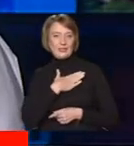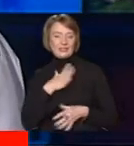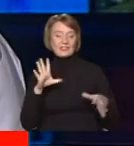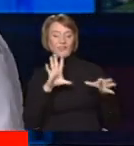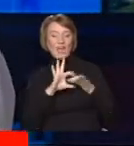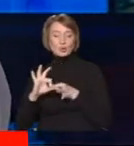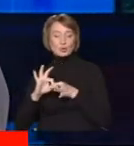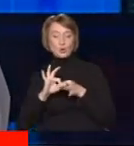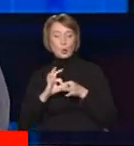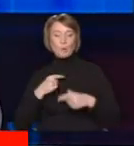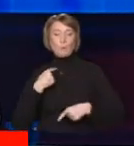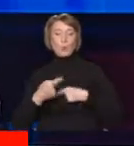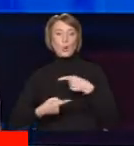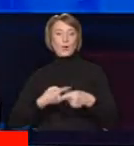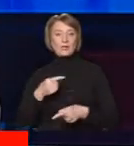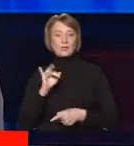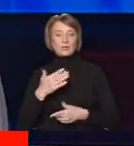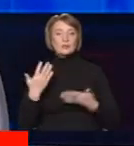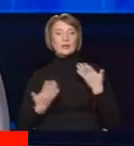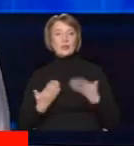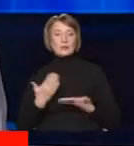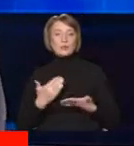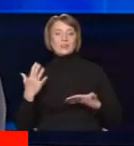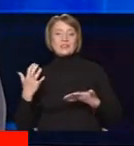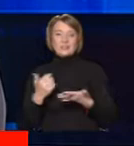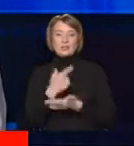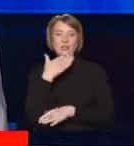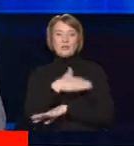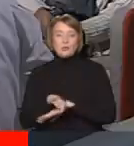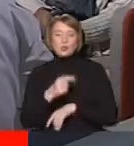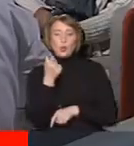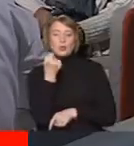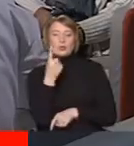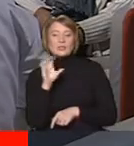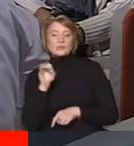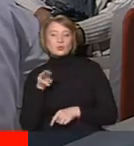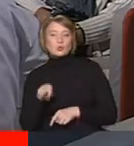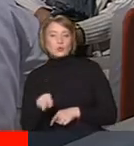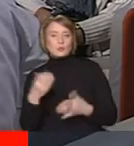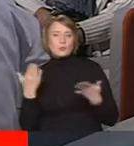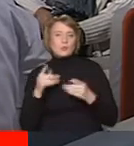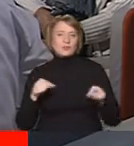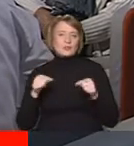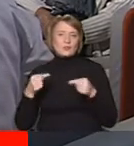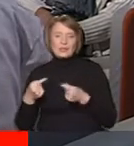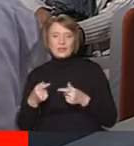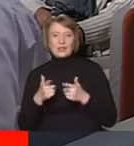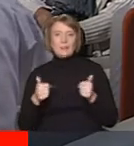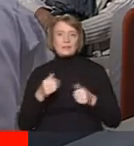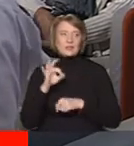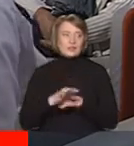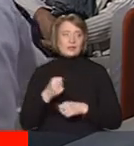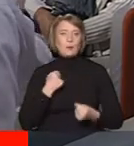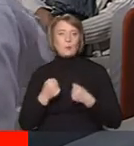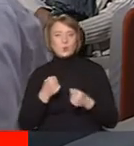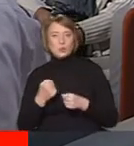коли знайшли вулицю 11-го сторіччя, тисячолітню вулицю, в будь-якій країні розвинутій західній за це би боролися, би,